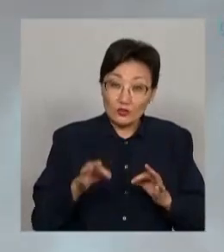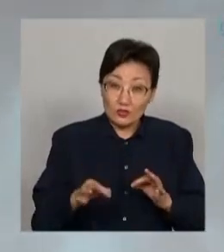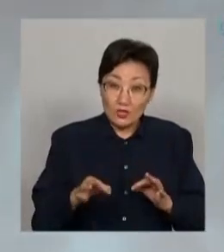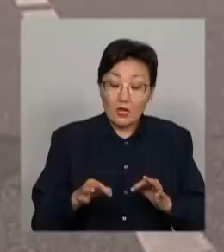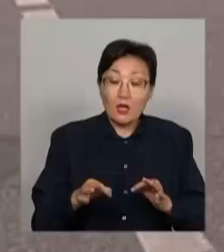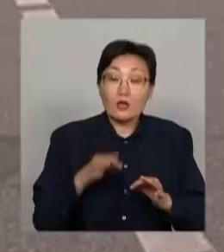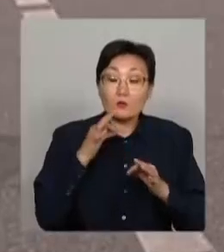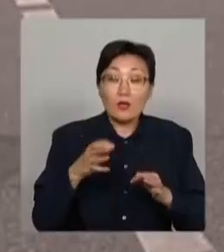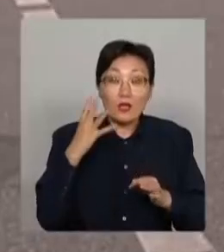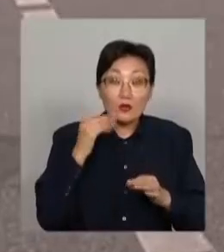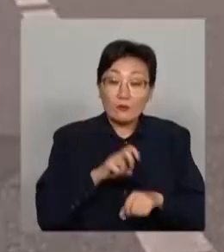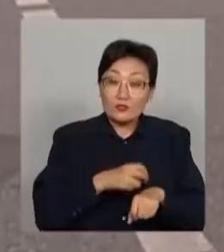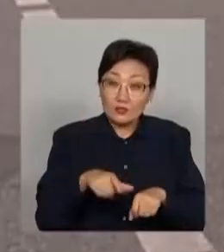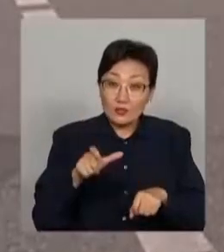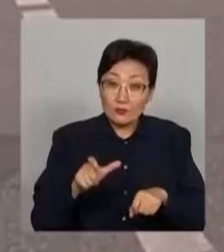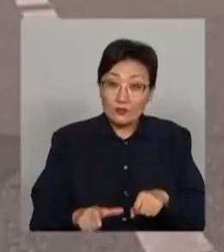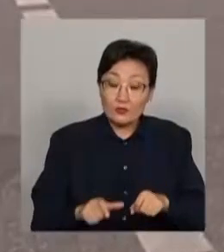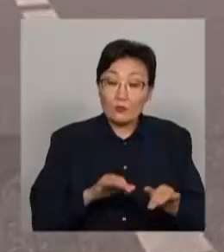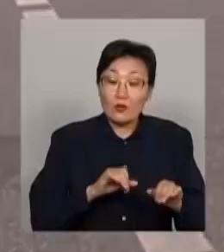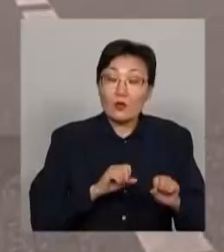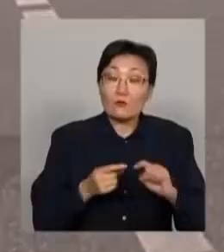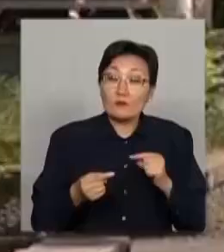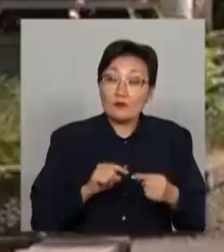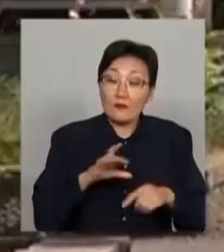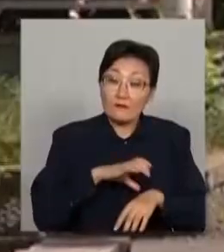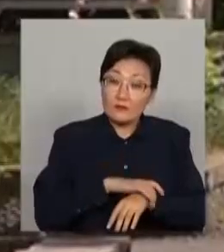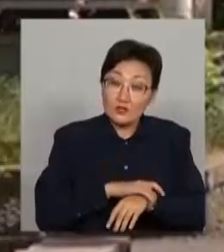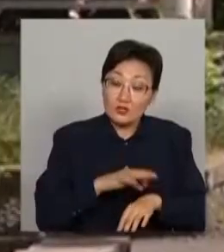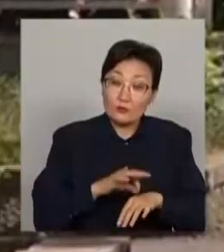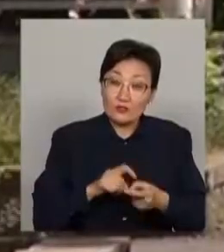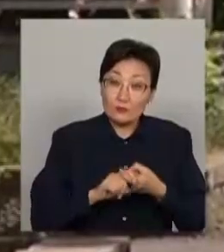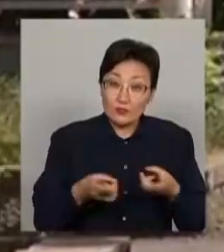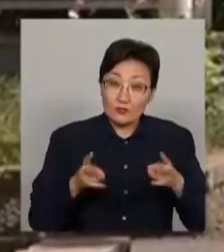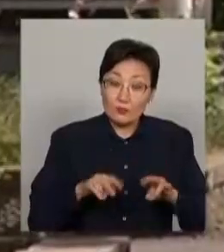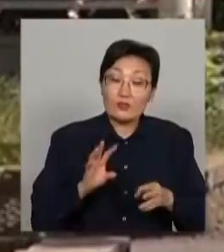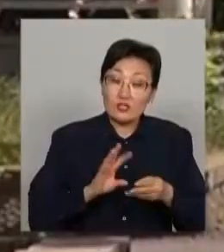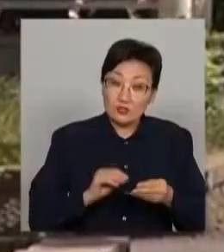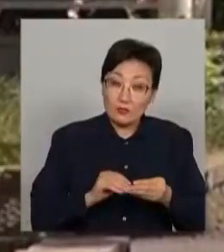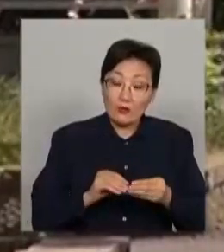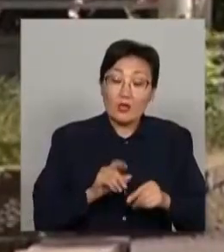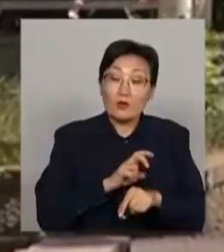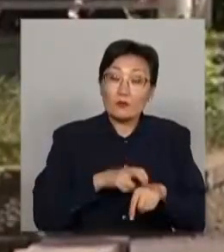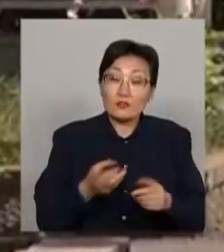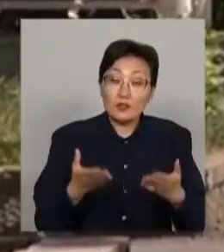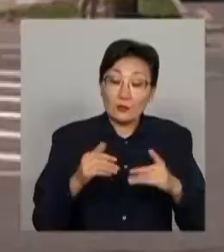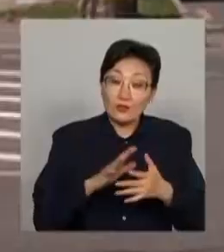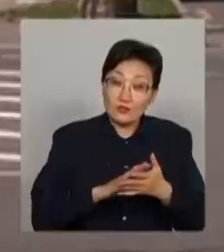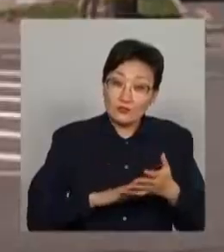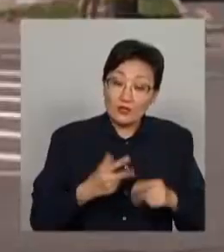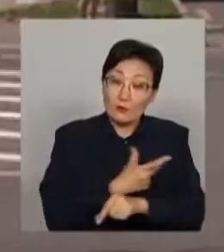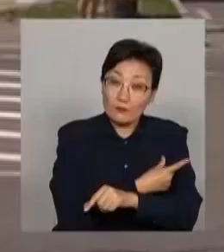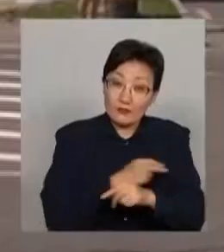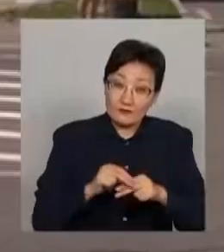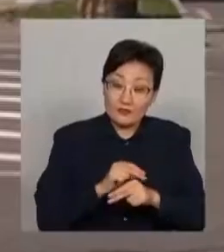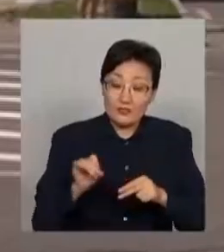По словам алматинских врачей, меры защиты против новых вариантов коронавируса остаются прежними. Медики призывают продолжать прививаться